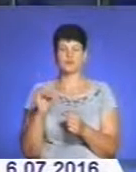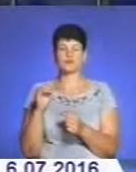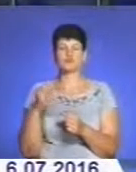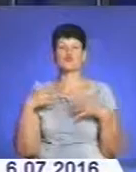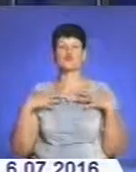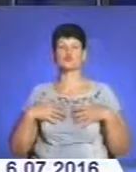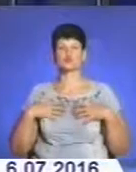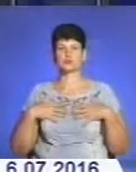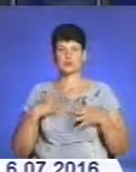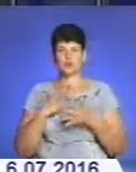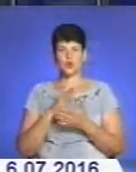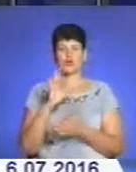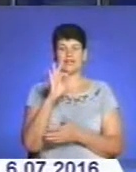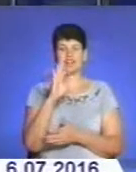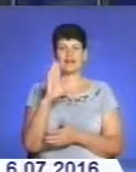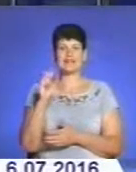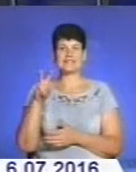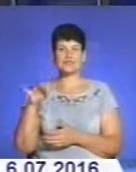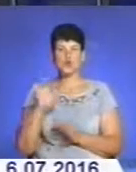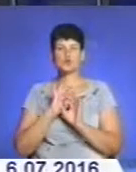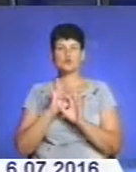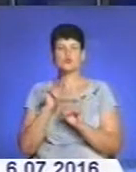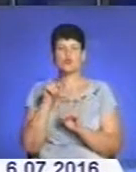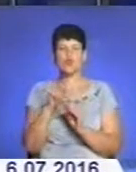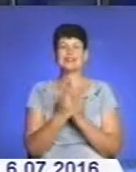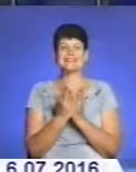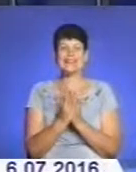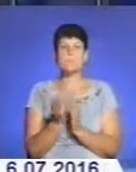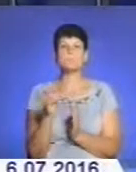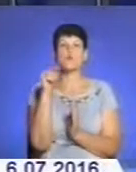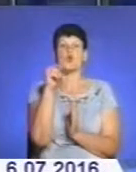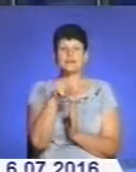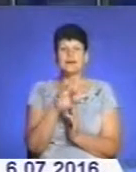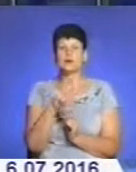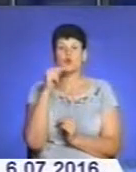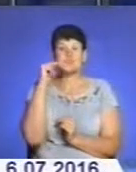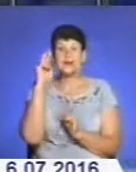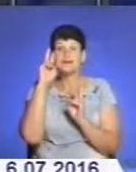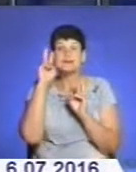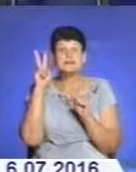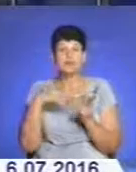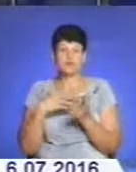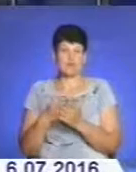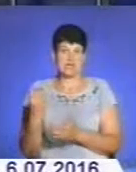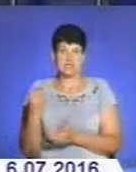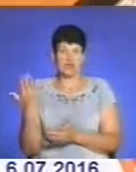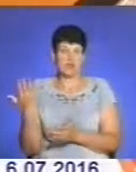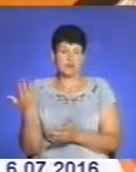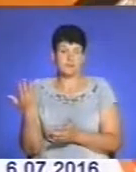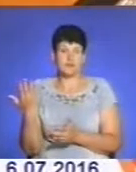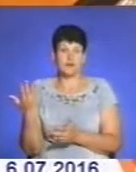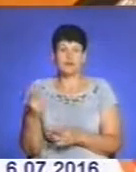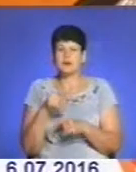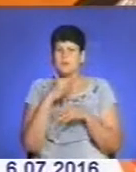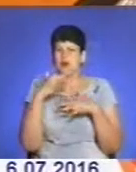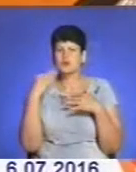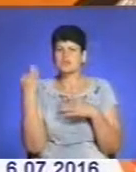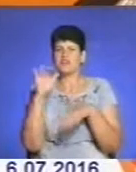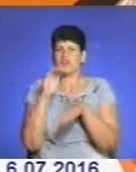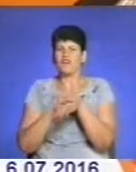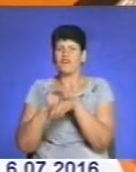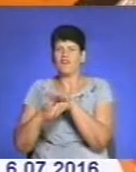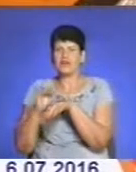Грузії, Олег Валентинович розповів, що його книга про те, як росіяни не знають своєї історії. У книзі багато історичних фактів, про